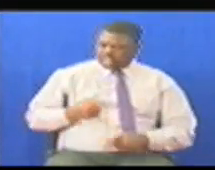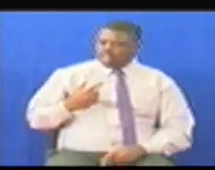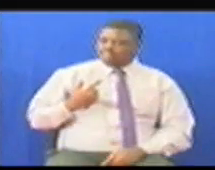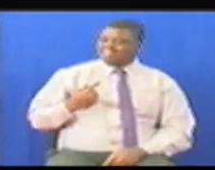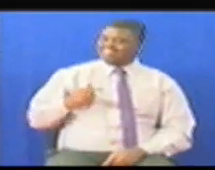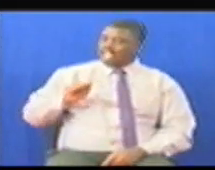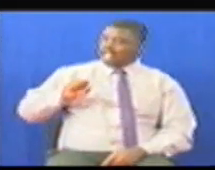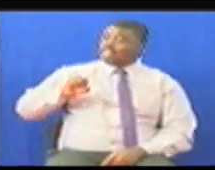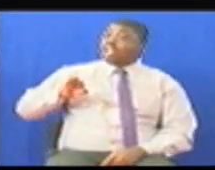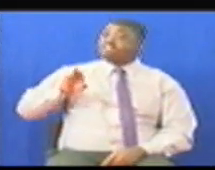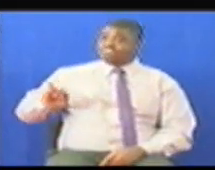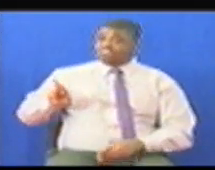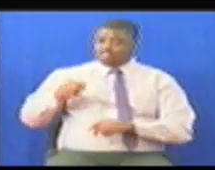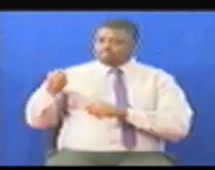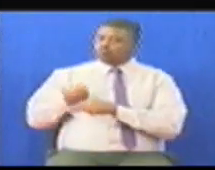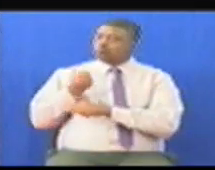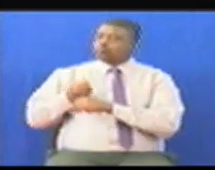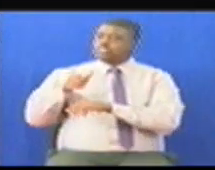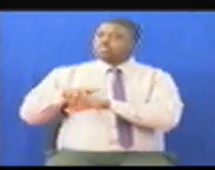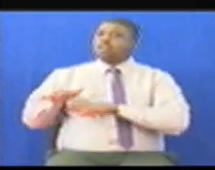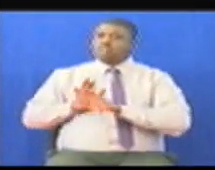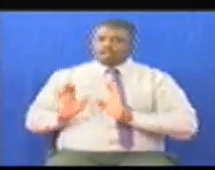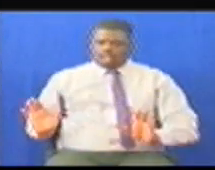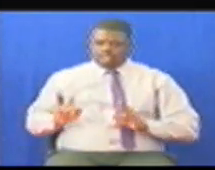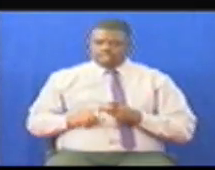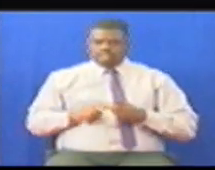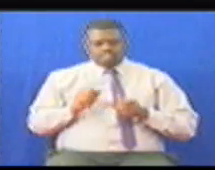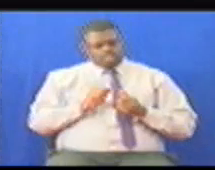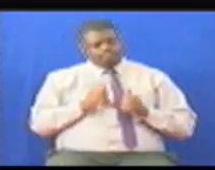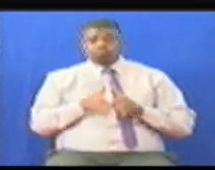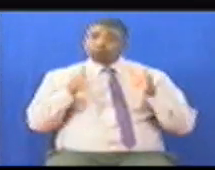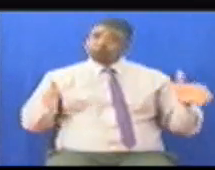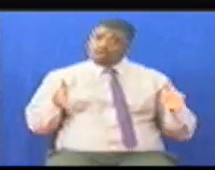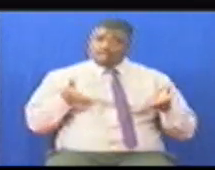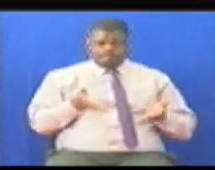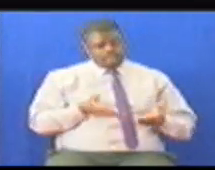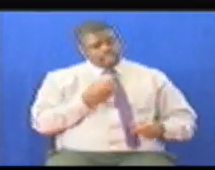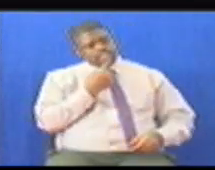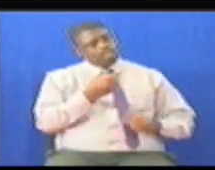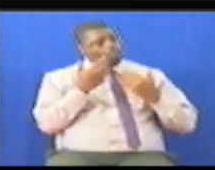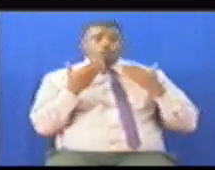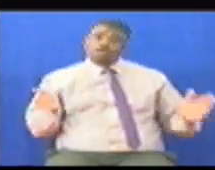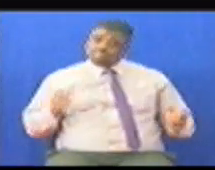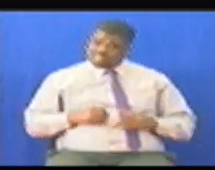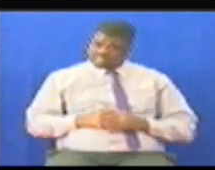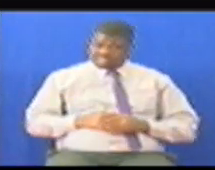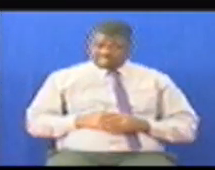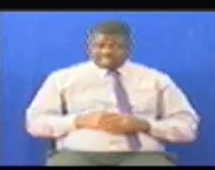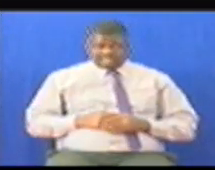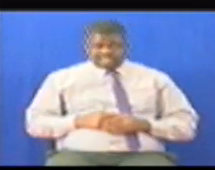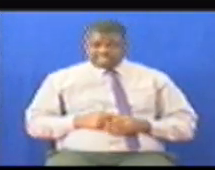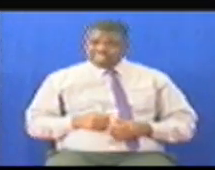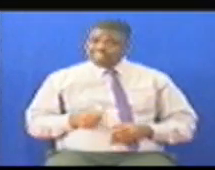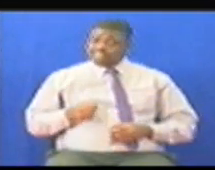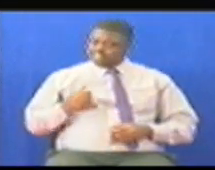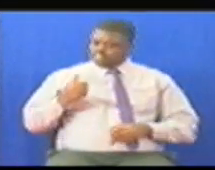tumeeleza shughuli zilizofanywa. Lakini jambo kubwa hapa kwenye TASAFU nataka kulisema, kuambia Watanzania wenzangu kwamba